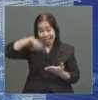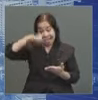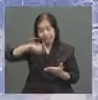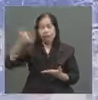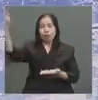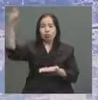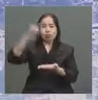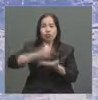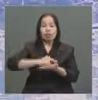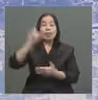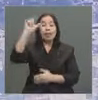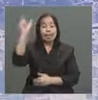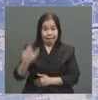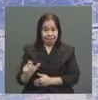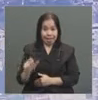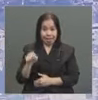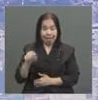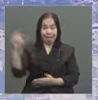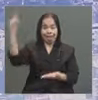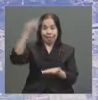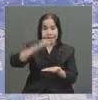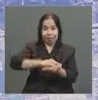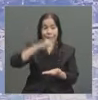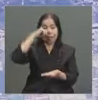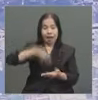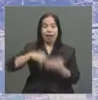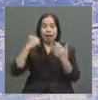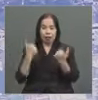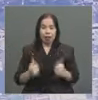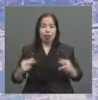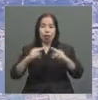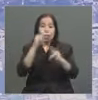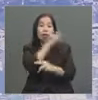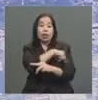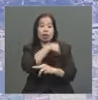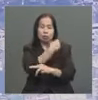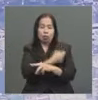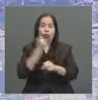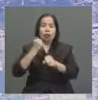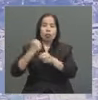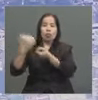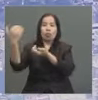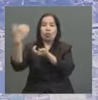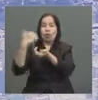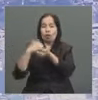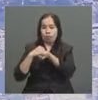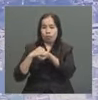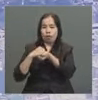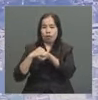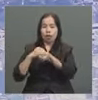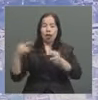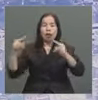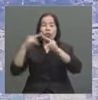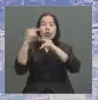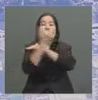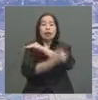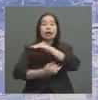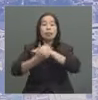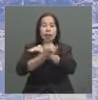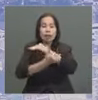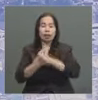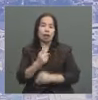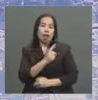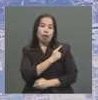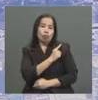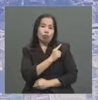าลีนะครับและตอนนี้ก็กระทรวงสาธารณสุขได้ทำงานร่วมมือกันกับทางกระทรวงการต่างประเทศแล้วก็ดูแล